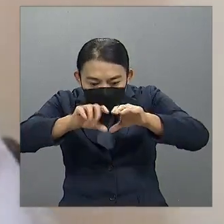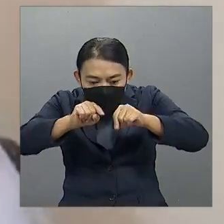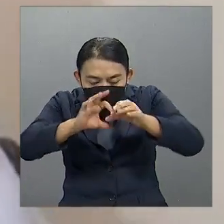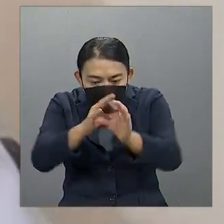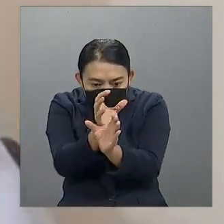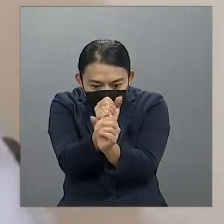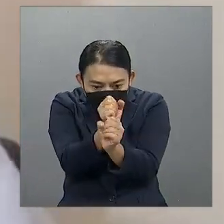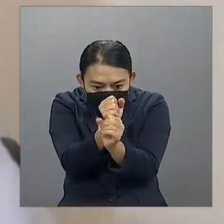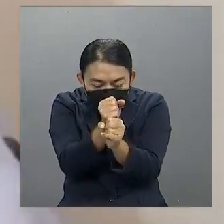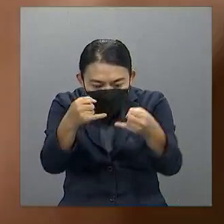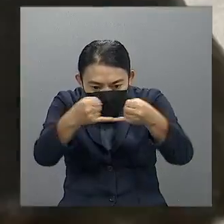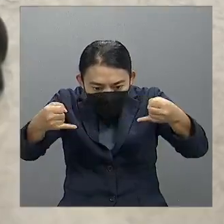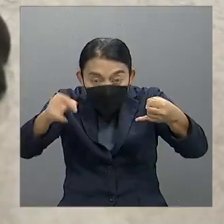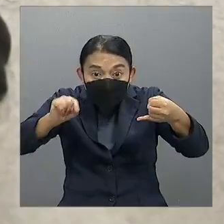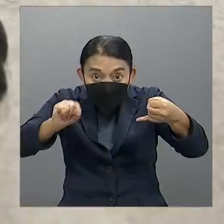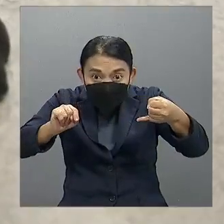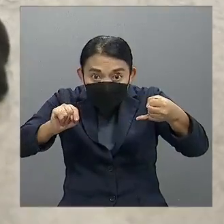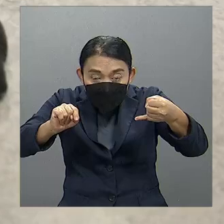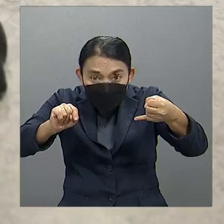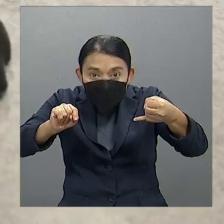วียนเลือดดีขึ้นได้ค่ะ